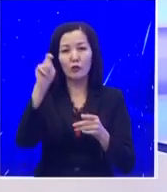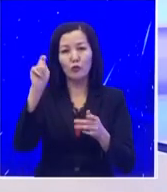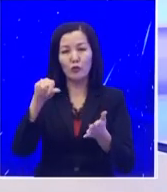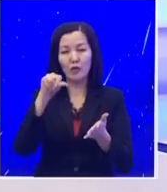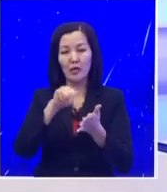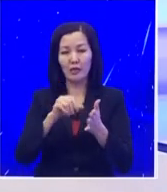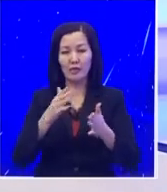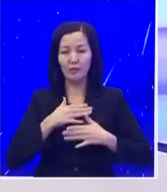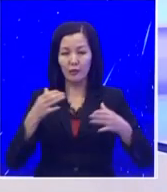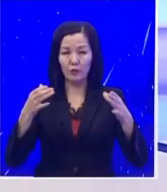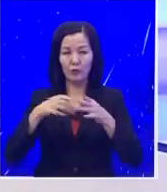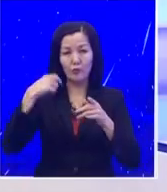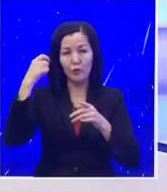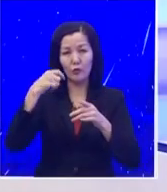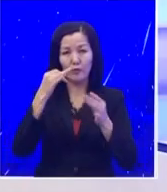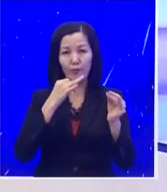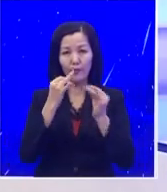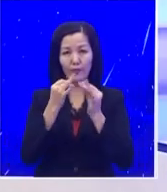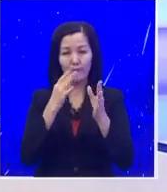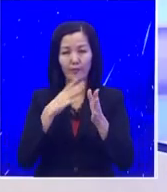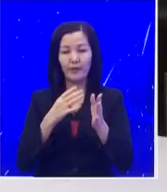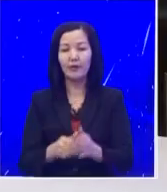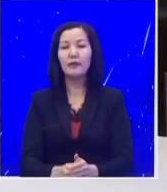тілшіміз Айзада Оразалы тілдесіп қайтты.